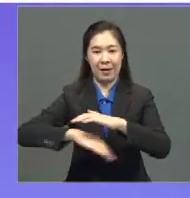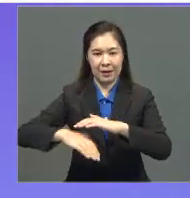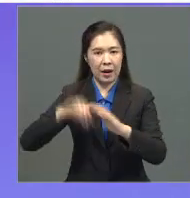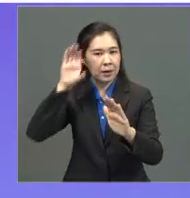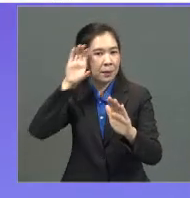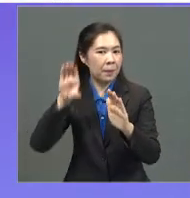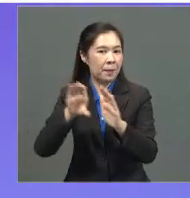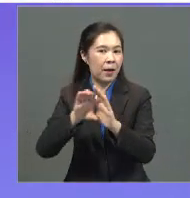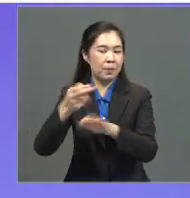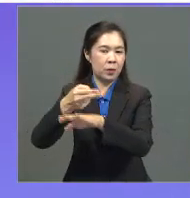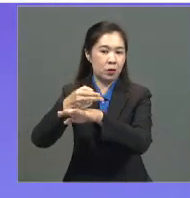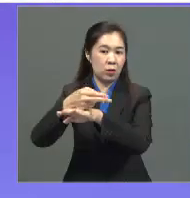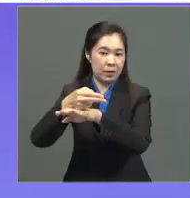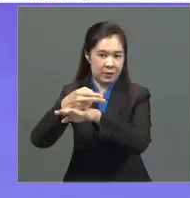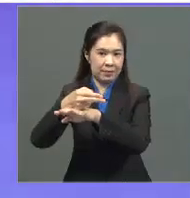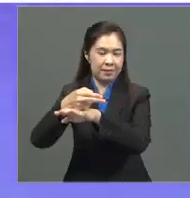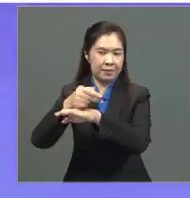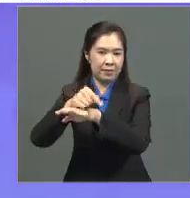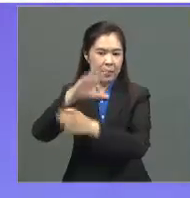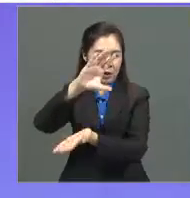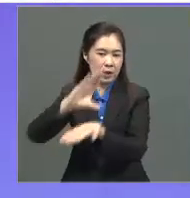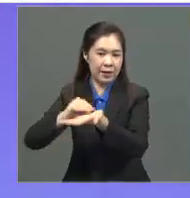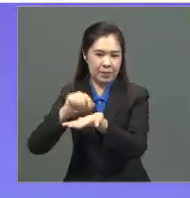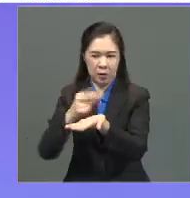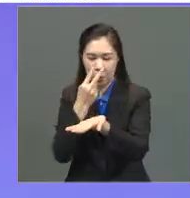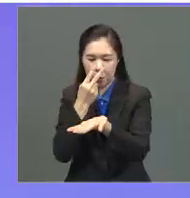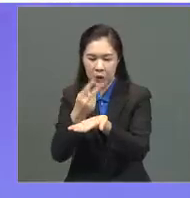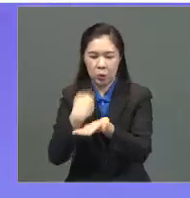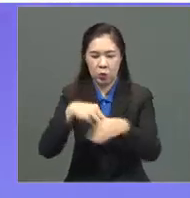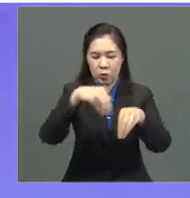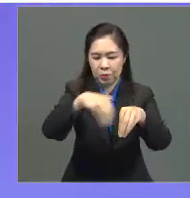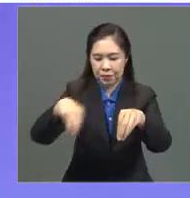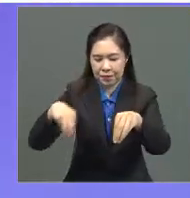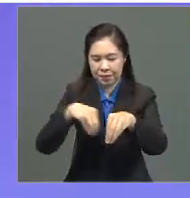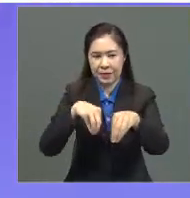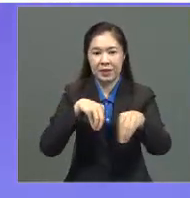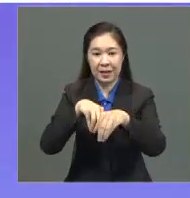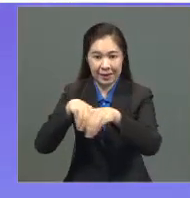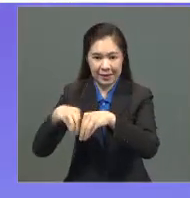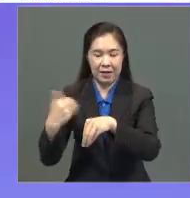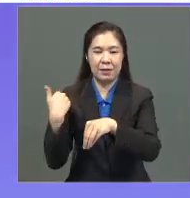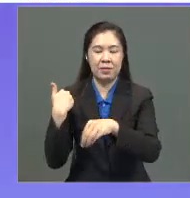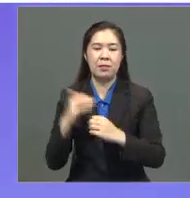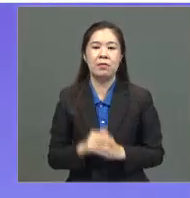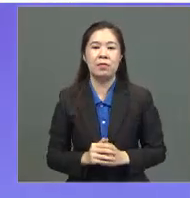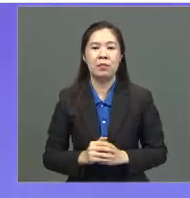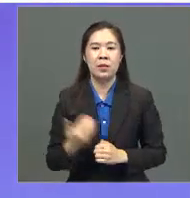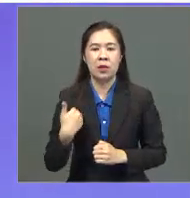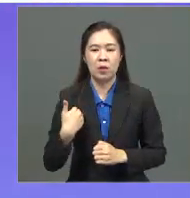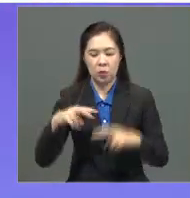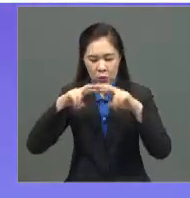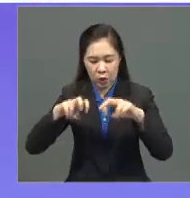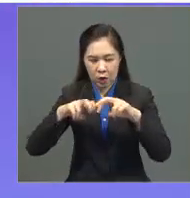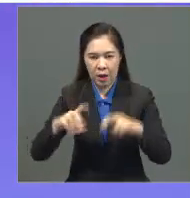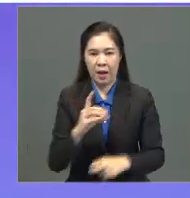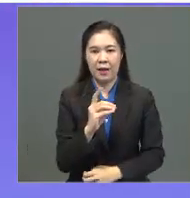อย่างคือภาพจากกล้องวงจรปิดกับที่มีการตรวจสอบจากพื้นที่ใกล้เคียงในตัวเมืองลพบุรีกว่าพันตัวนะครับรวมถึงการตรวจ